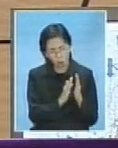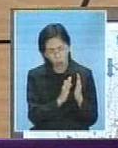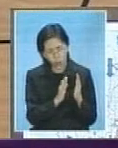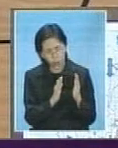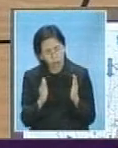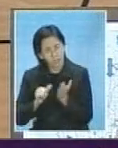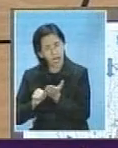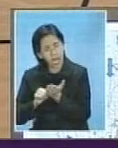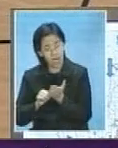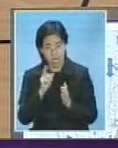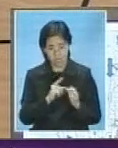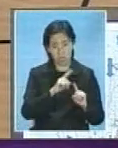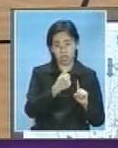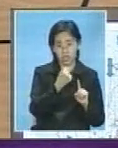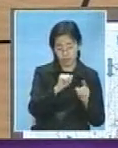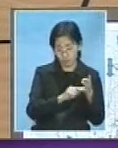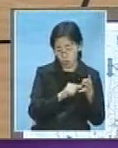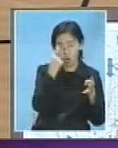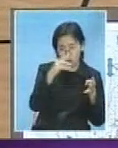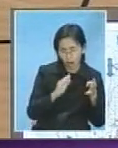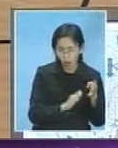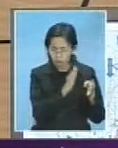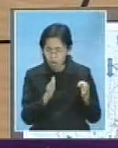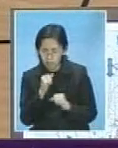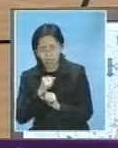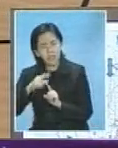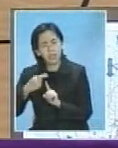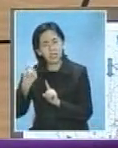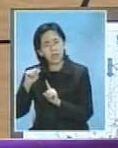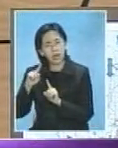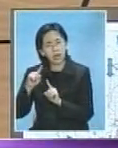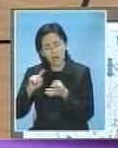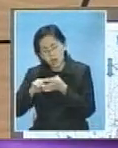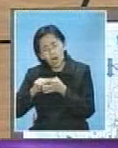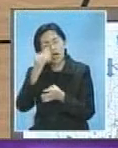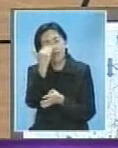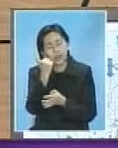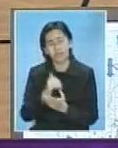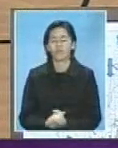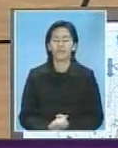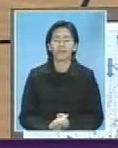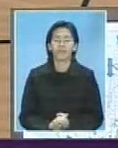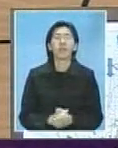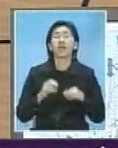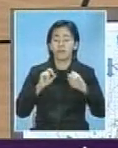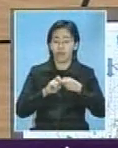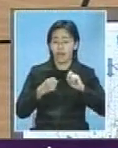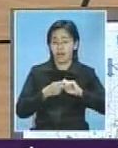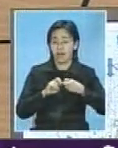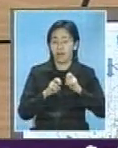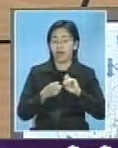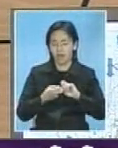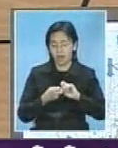มประเด็นสุดท้ายนะครับที่กระผมอยากที่จะเรียนถามไปยังรัฐบาลนั้นเนี่ยนะครับก็คือปัญหาที่เ